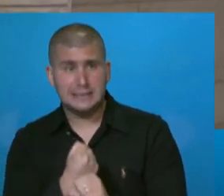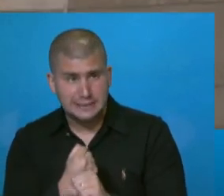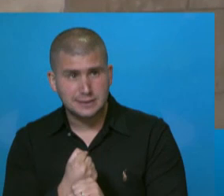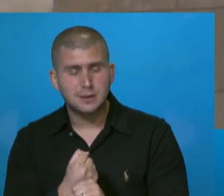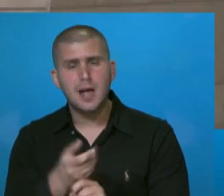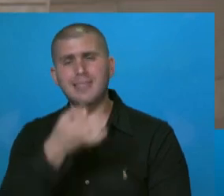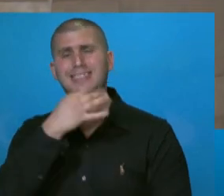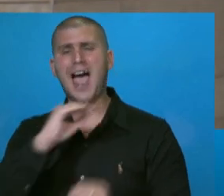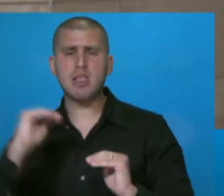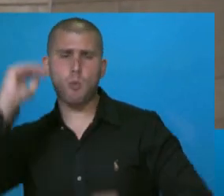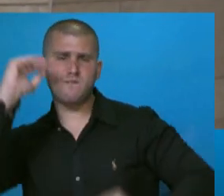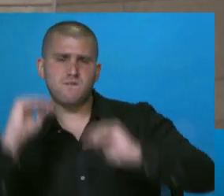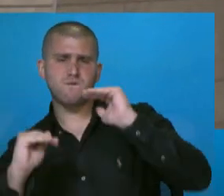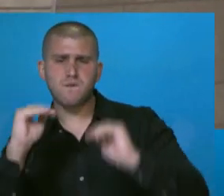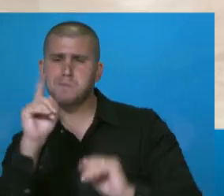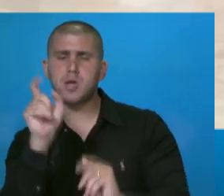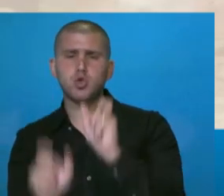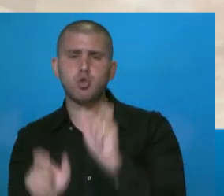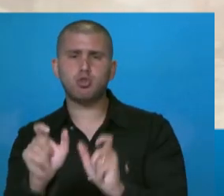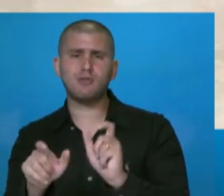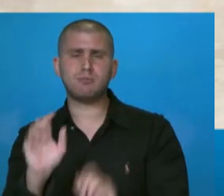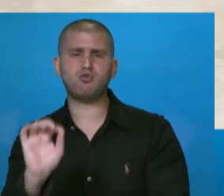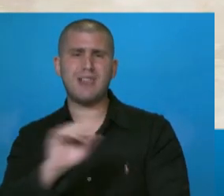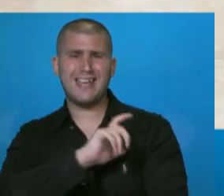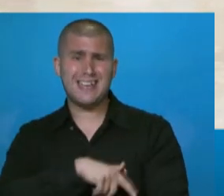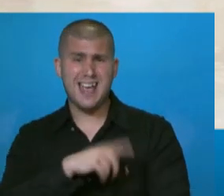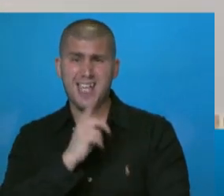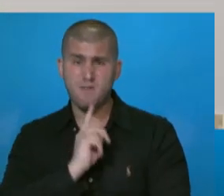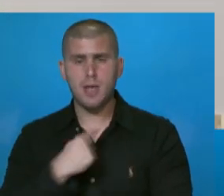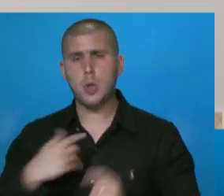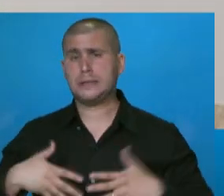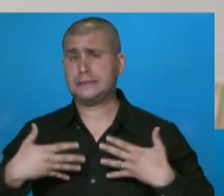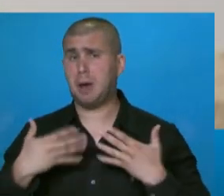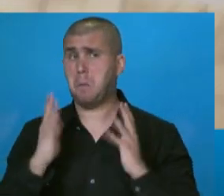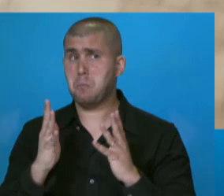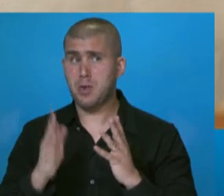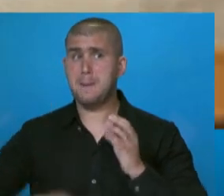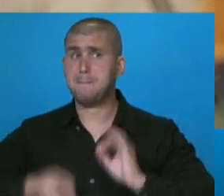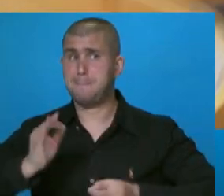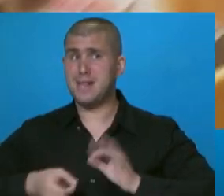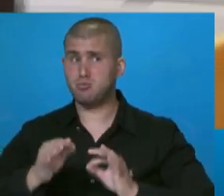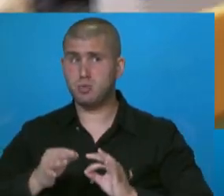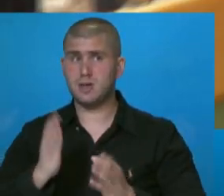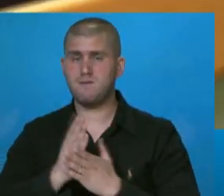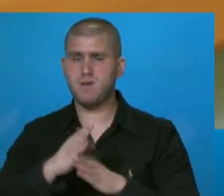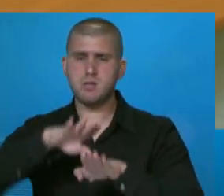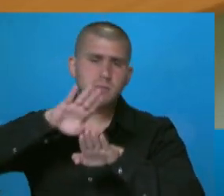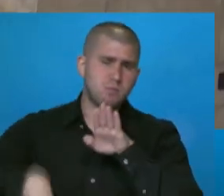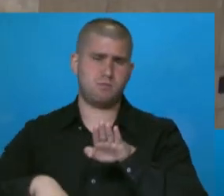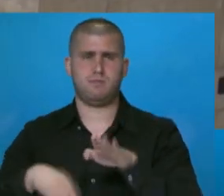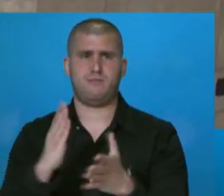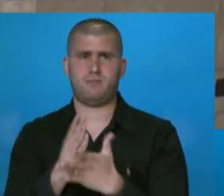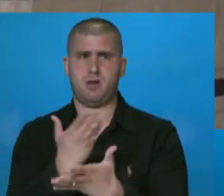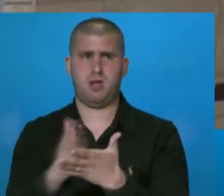לתעדף את תושבי עיריית עפולה. אנחנו מאוד שמחים שבית המשפט הוריד מסדר היום